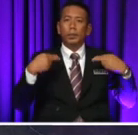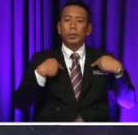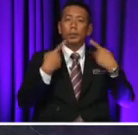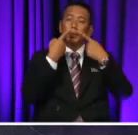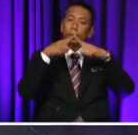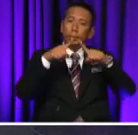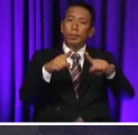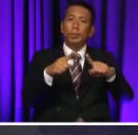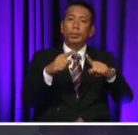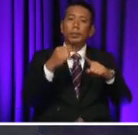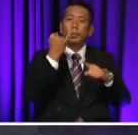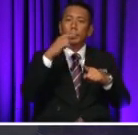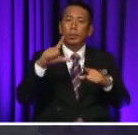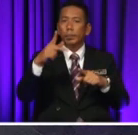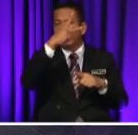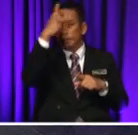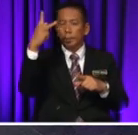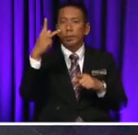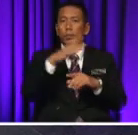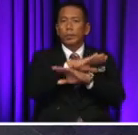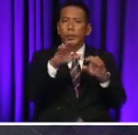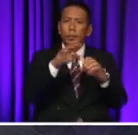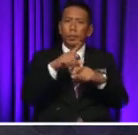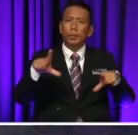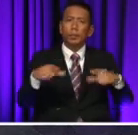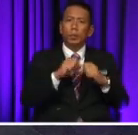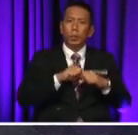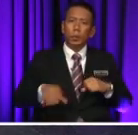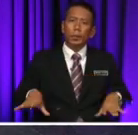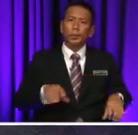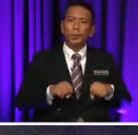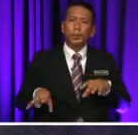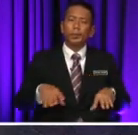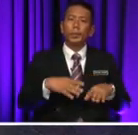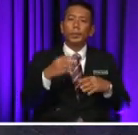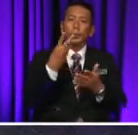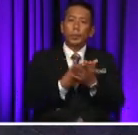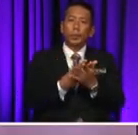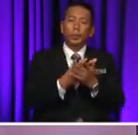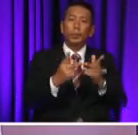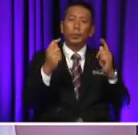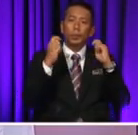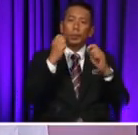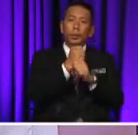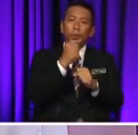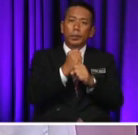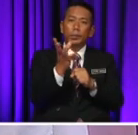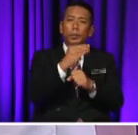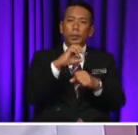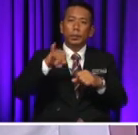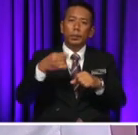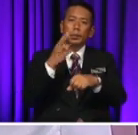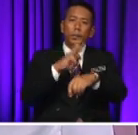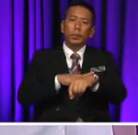jawabannya tidak berlaku pembaziran dalam sumber keuangan Tenaga Kerja dan juga Master